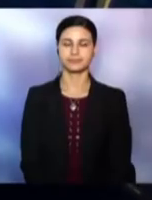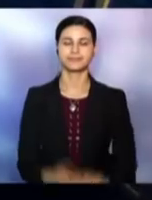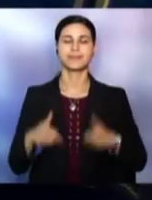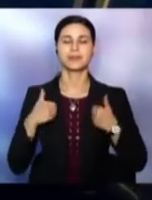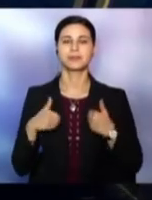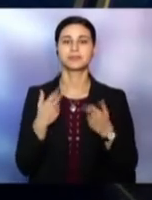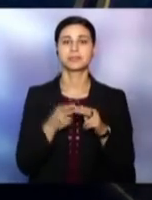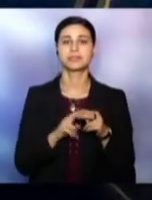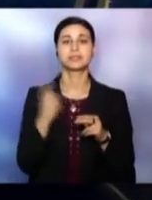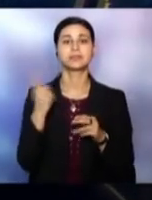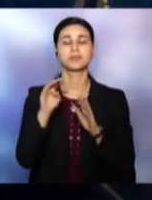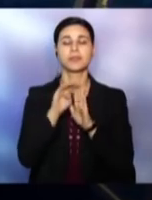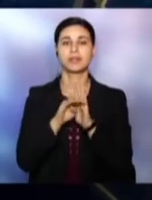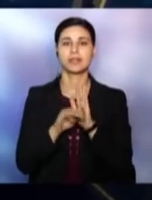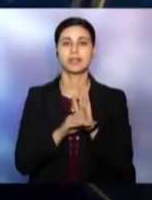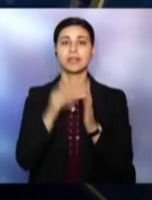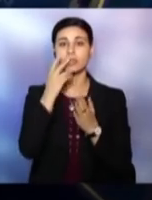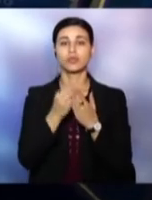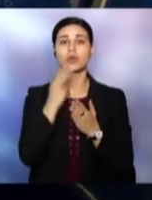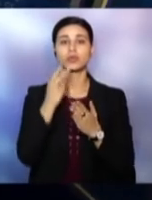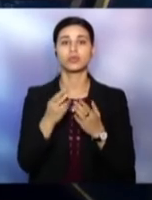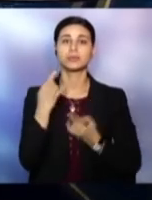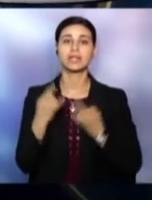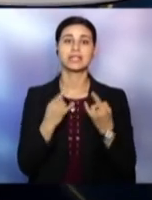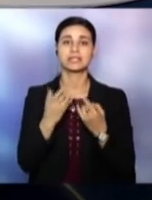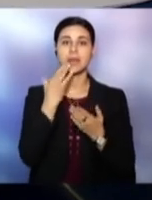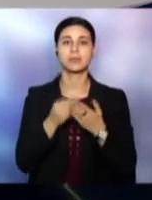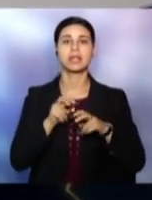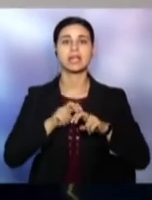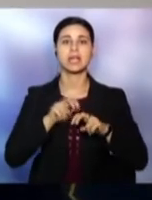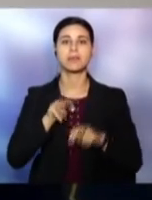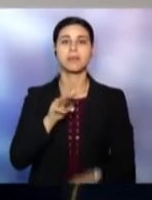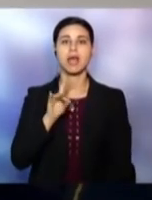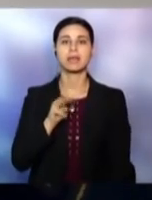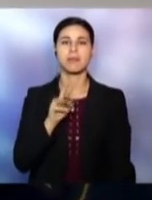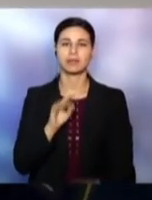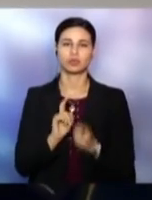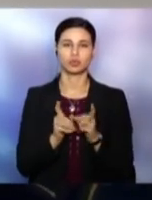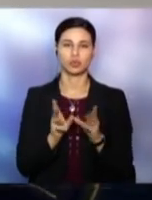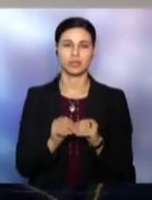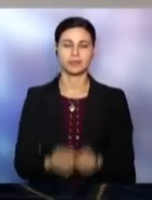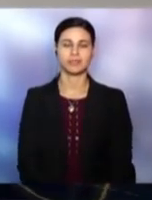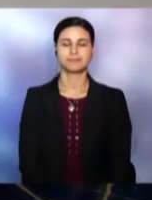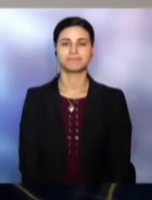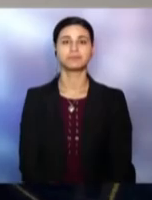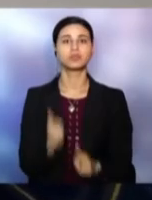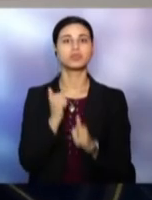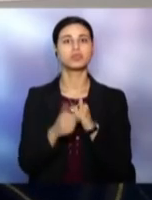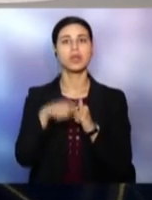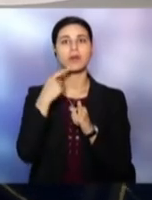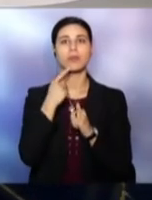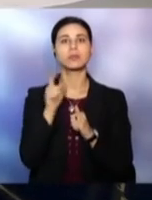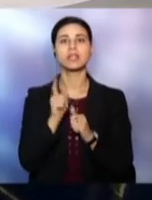უამშვიდობისა, ეს პირველი არხია თქვენ უყურებთ გადაცემას პირადი ექიმ მარი მალაზონია სურდო თარგმანით. ჩვენ ხშირად საუბრობთ ხოლმე რა ჭირდება